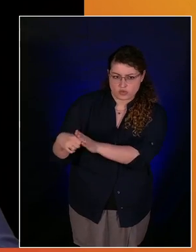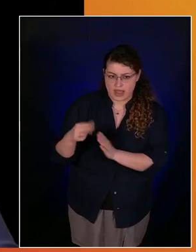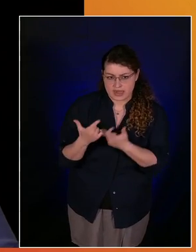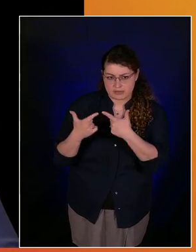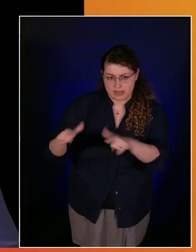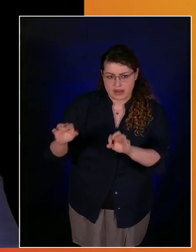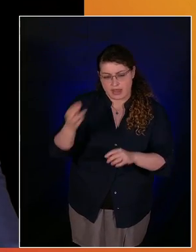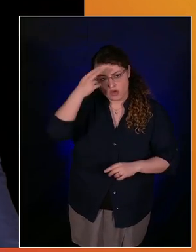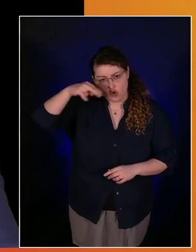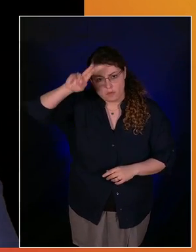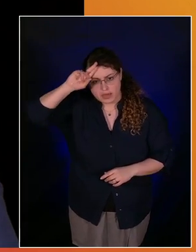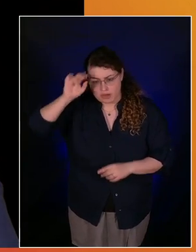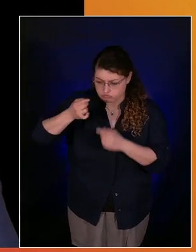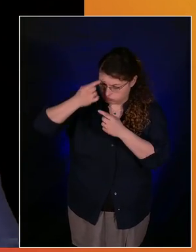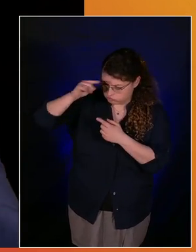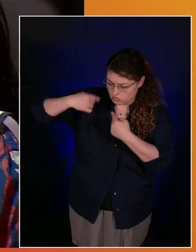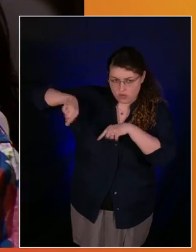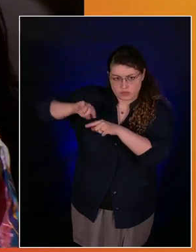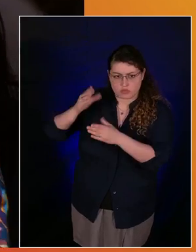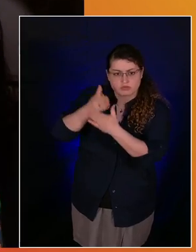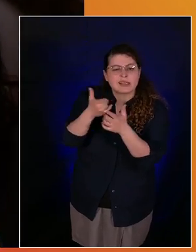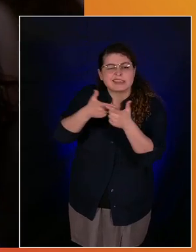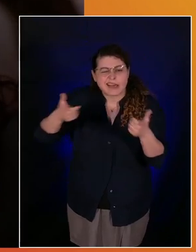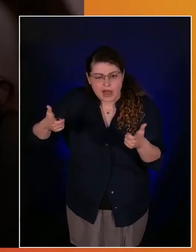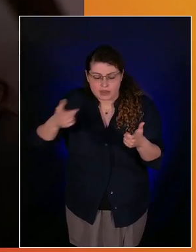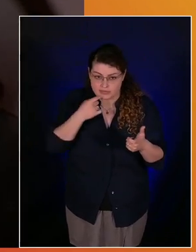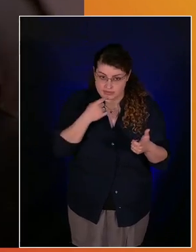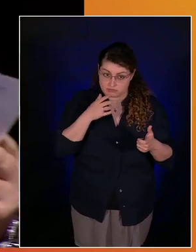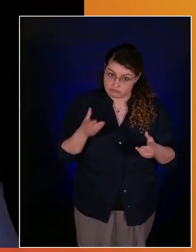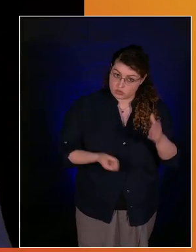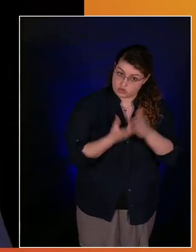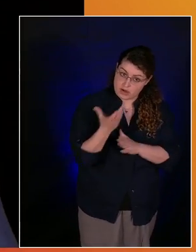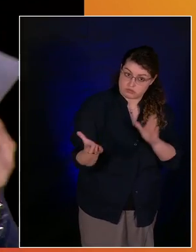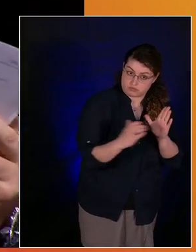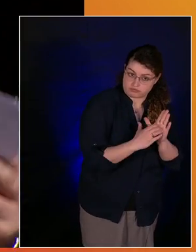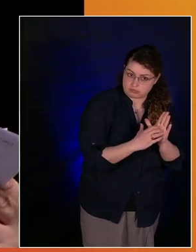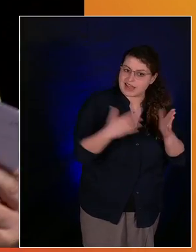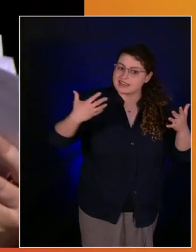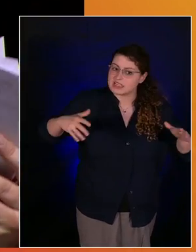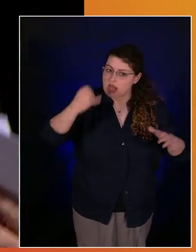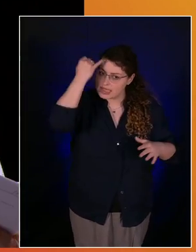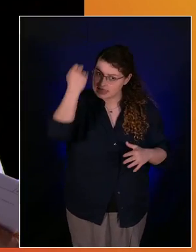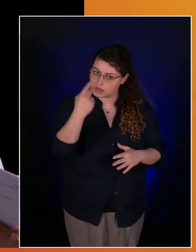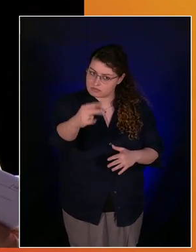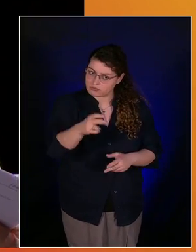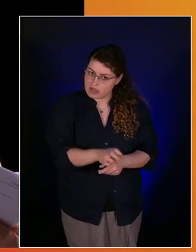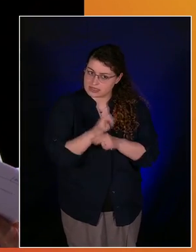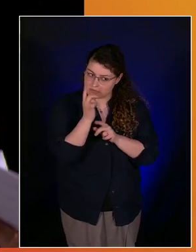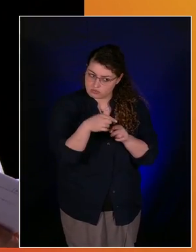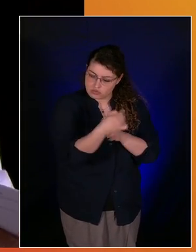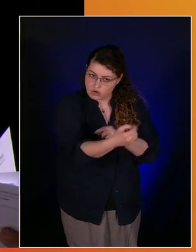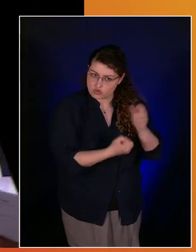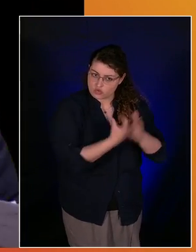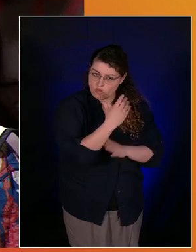niveau européen par la Commission et ceterail vous pla c'est réintégré dans la nouvelle écriture cette idée là a été maintenue dans la nouvelle écriture